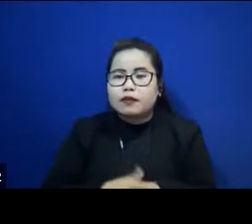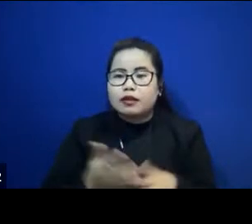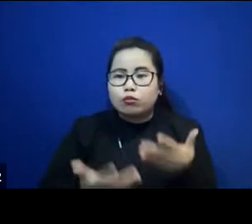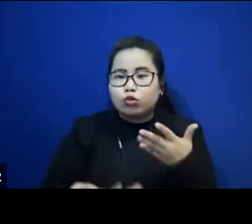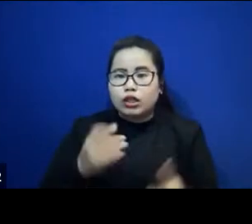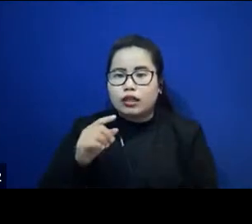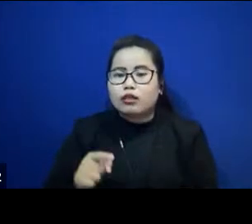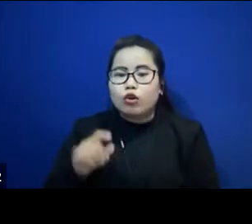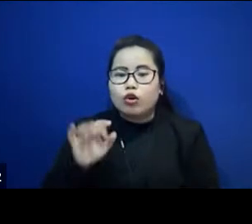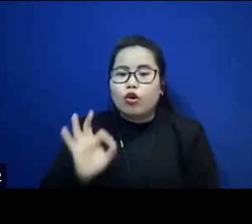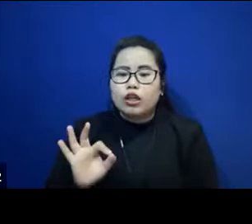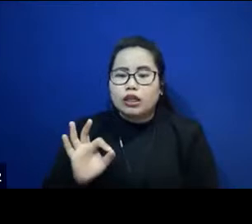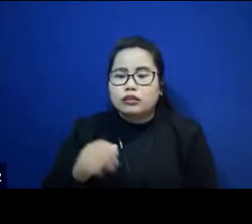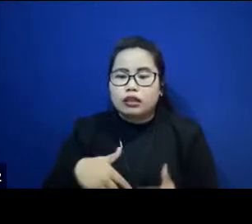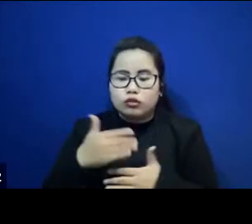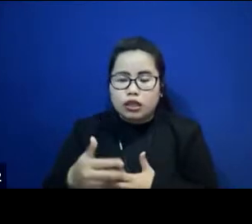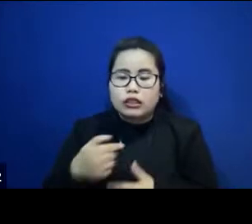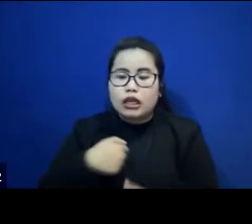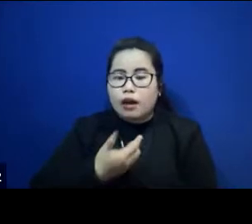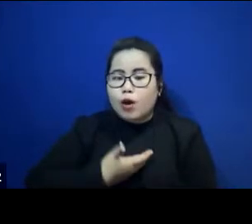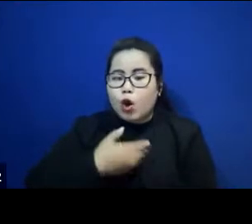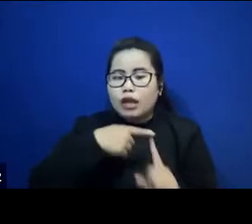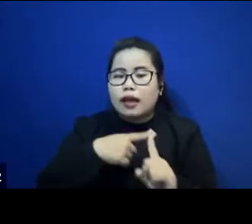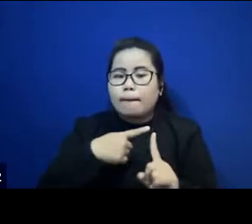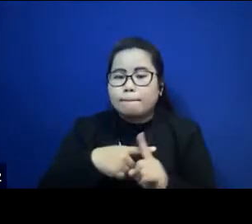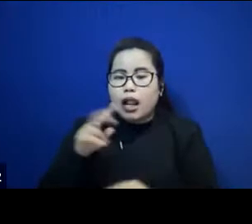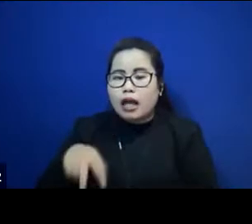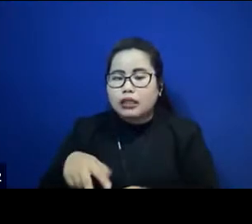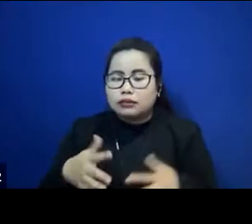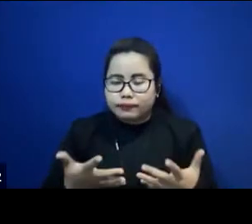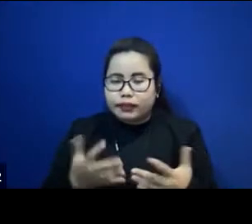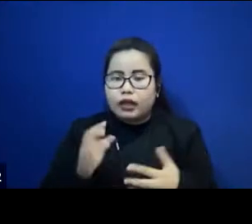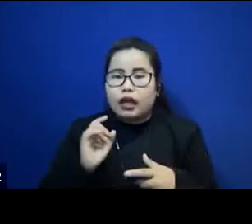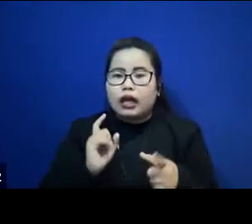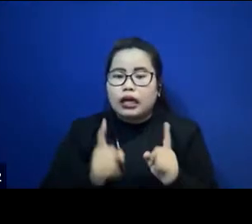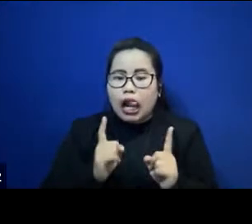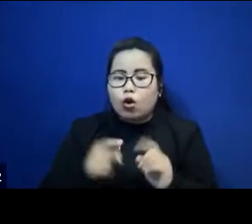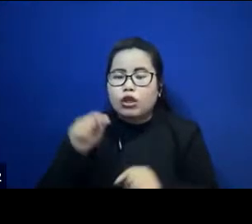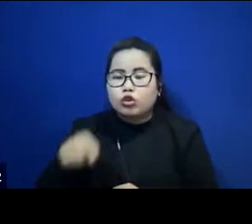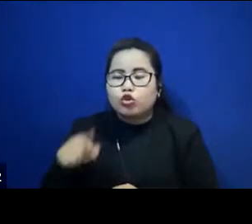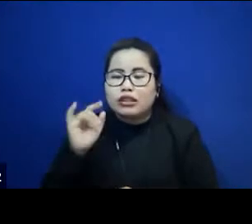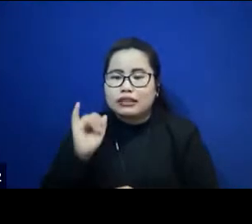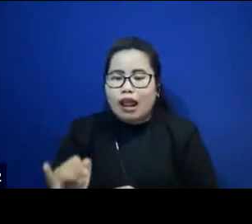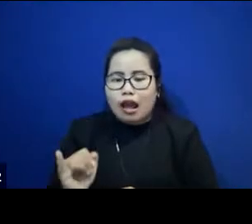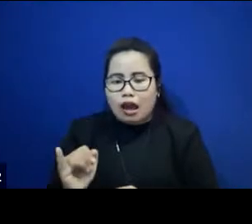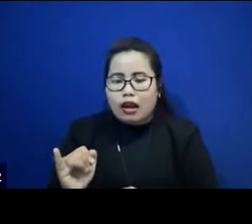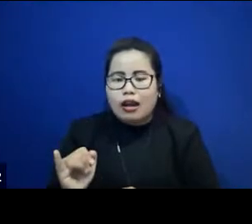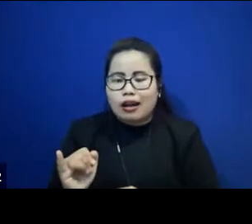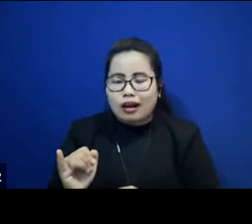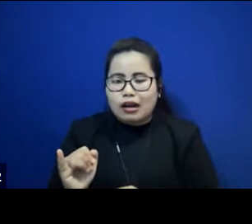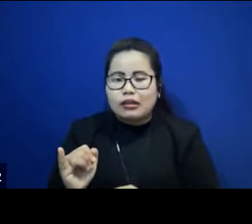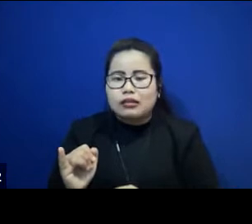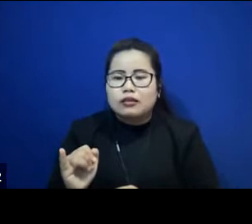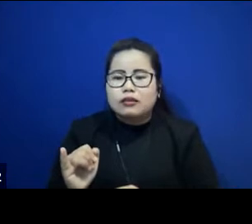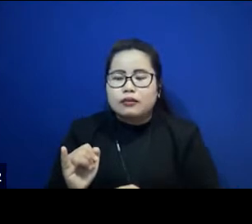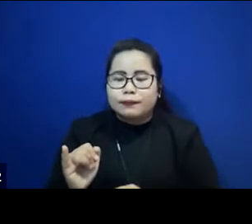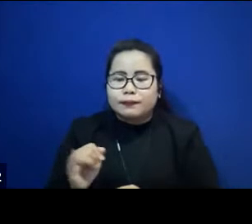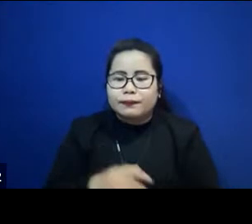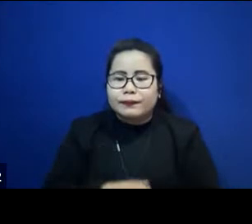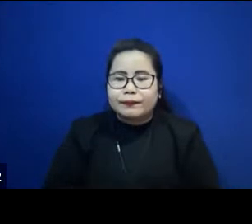Nah d1dan percaya Tambahkan lagi Jadi kalau memang itu kesalahannya Iya